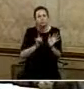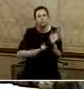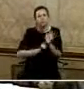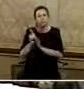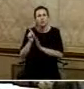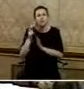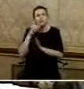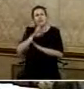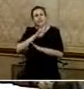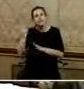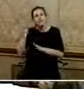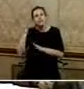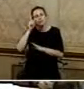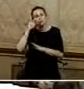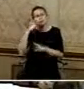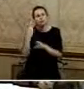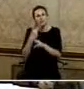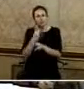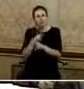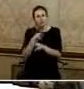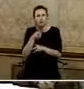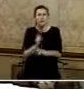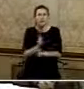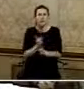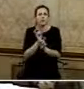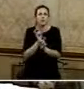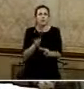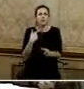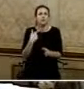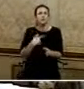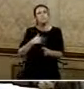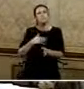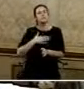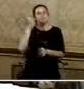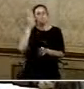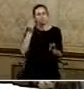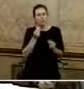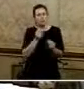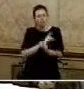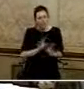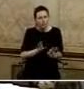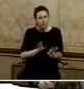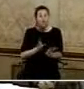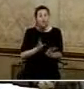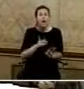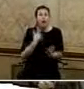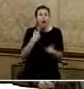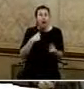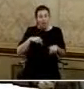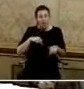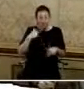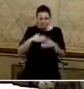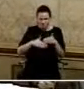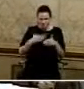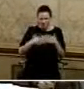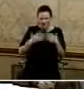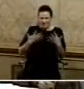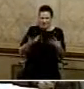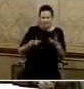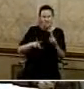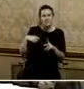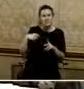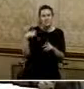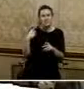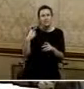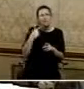i zapadne socijalne države, dakle, to nije nikakva naša izmišljovatina. Međutim, kod nas se u zadnjih par desetljeća